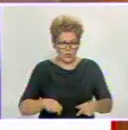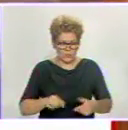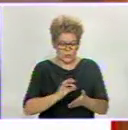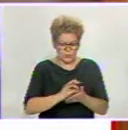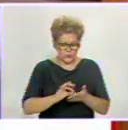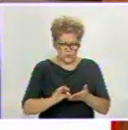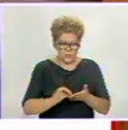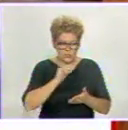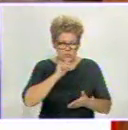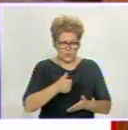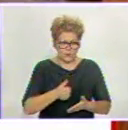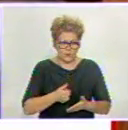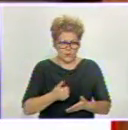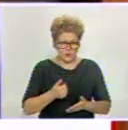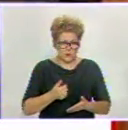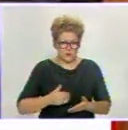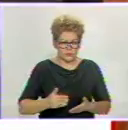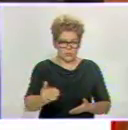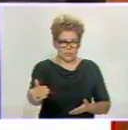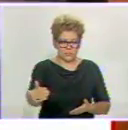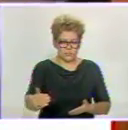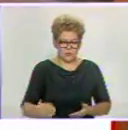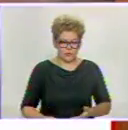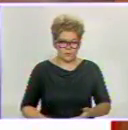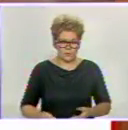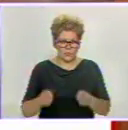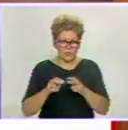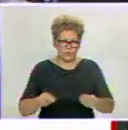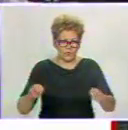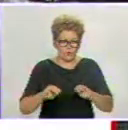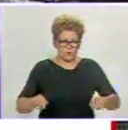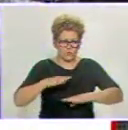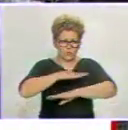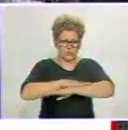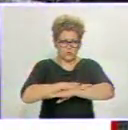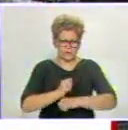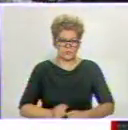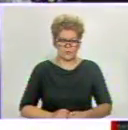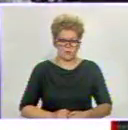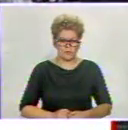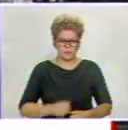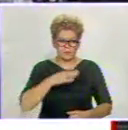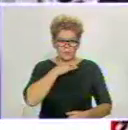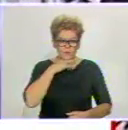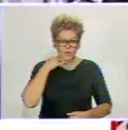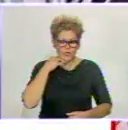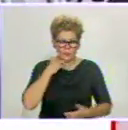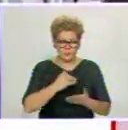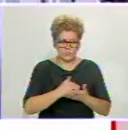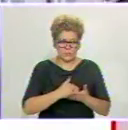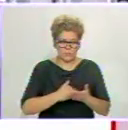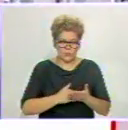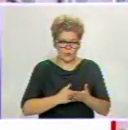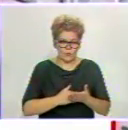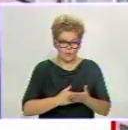sesizare scrisă, ca să poți să demarezi anumite proceduri a noastre vis-a-vis de comportamentul dânsului. Mai multe despre incident a aflat